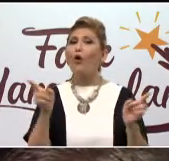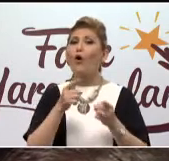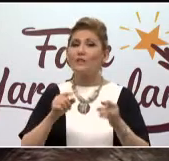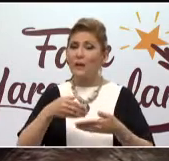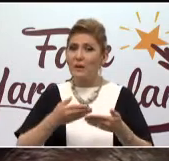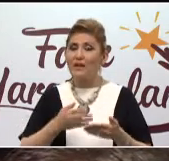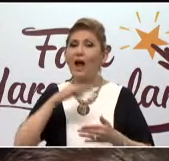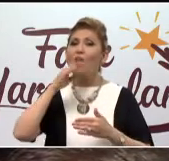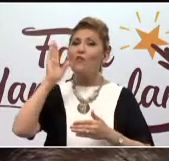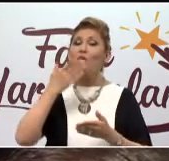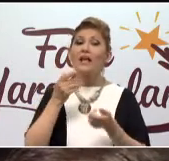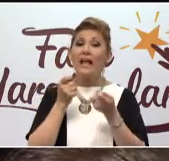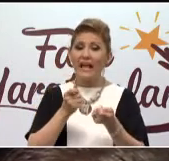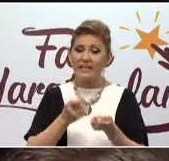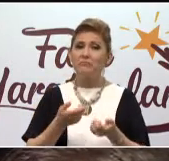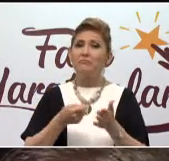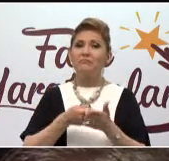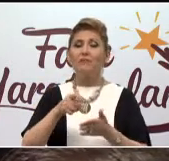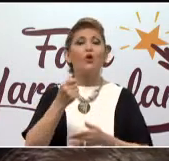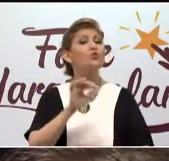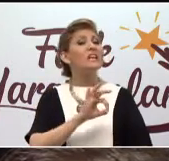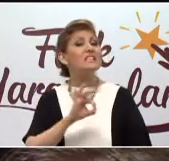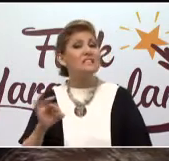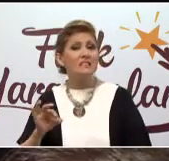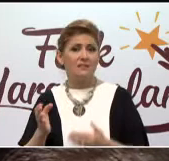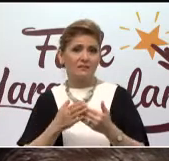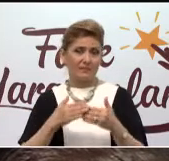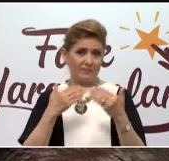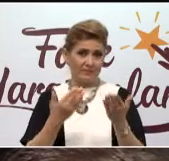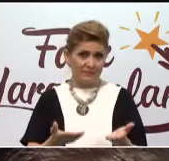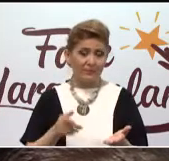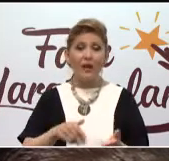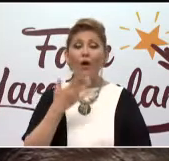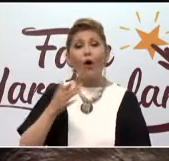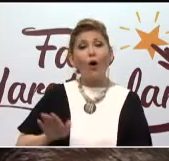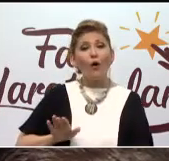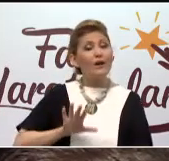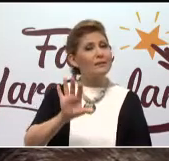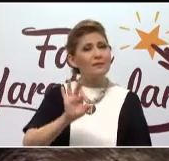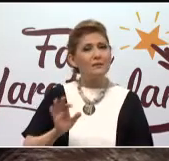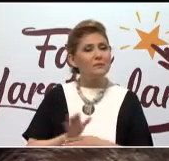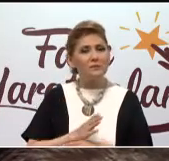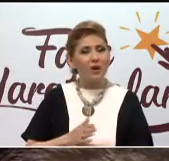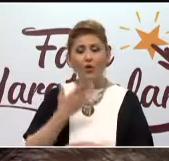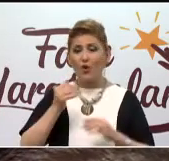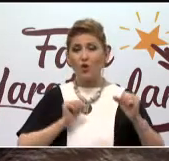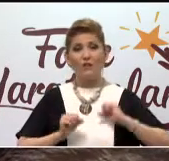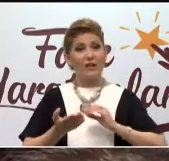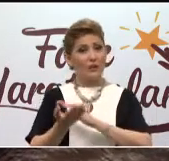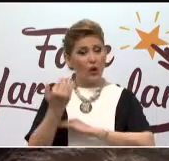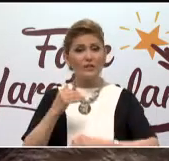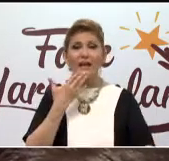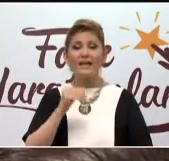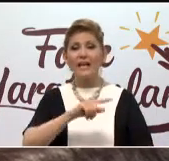eğitim gibi ürün ve hizmetleri tamamen ücretsiz sunduğumuz bir platform. Öğrencileri seçmemizin ana nedeni, üniversiteden önce